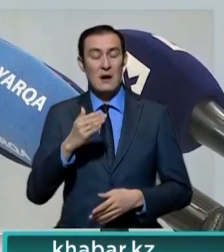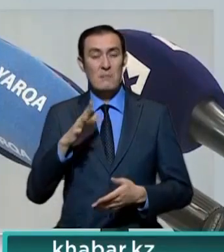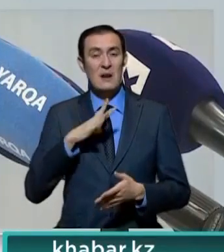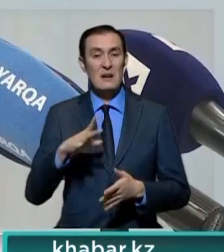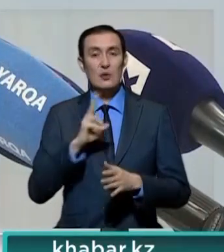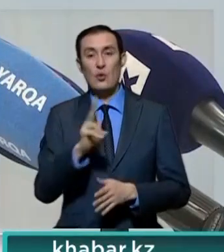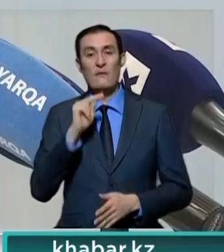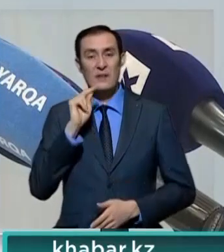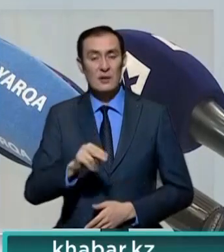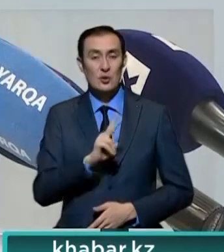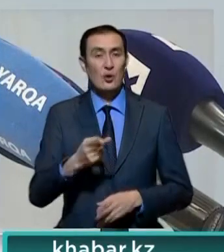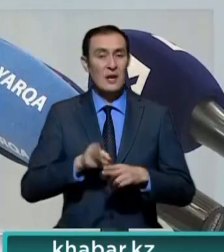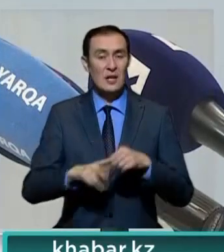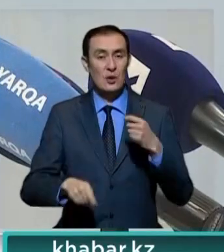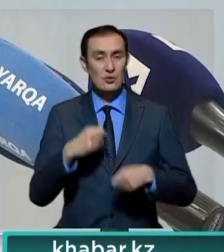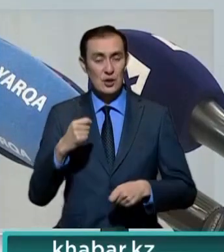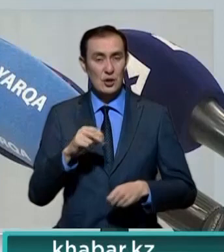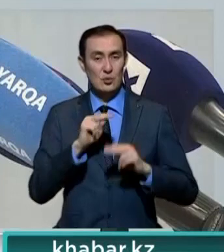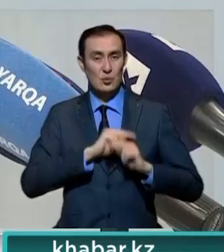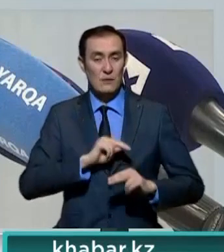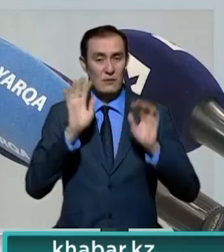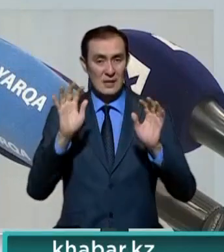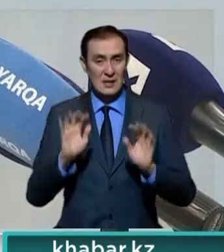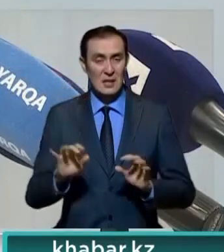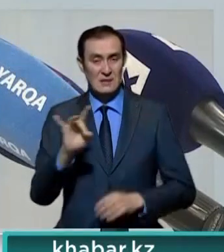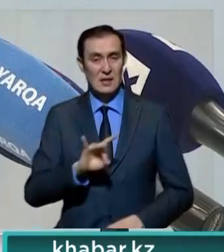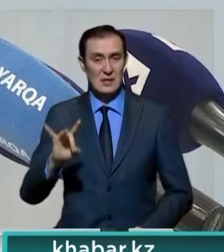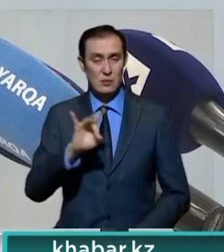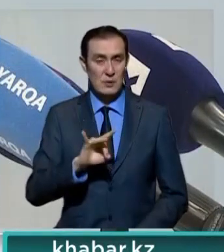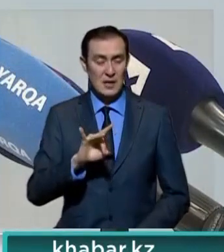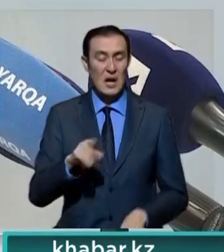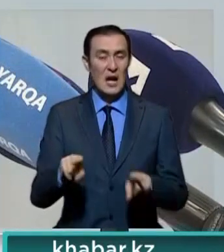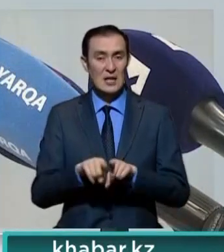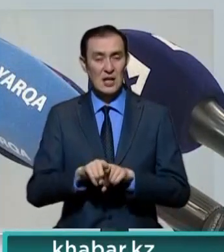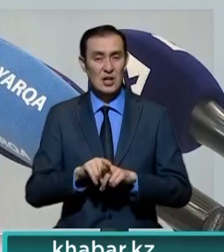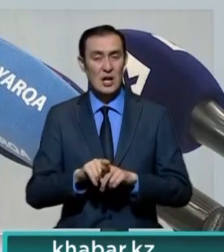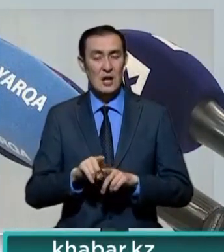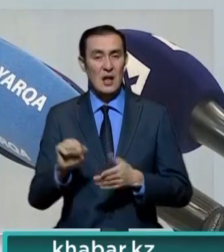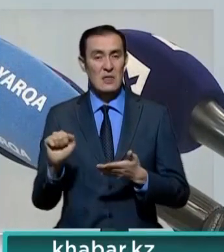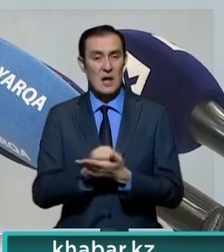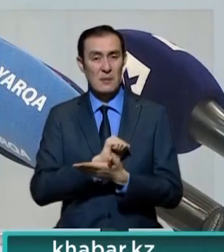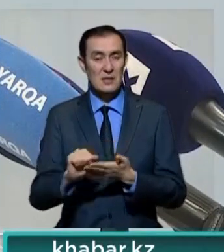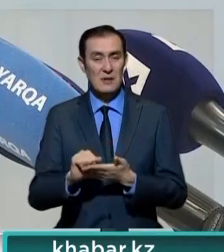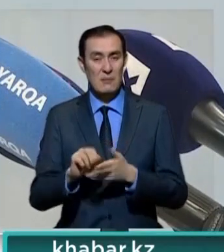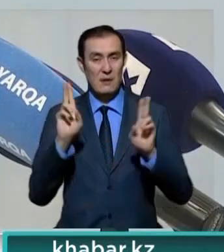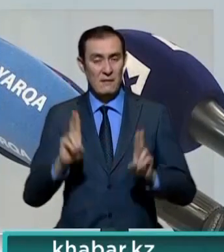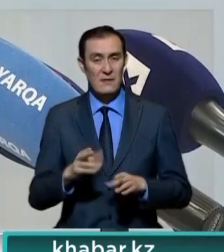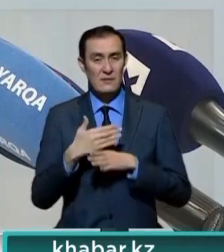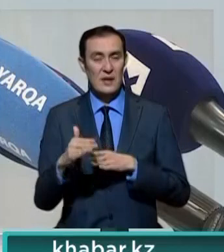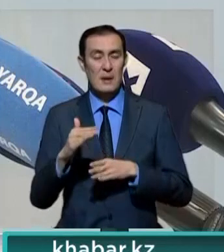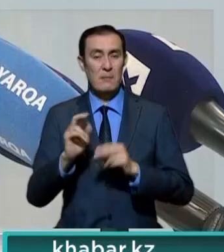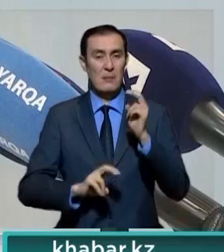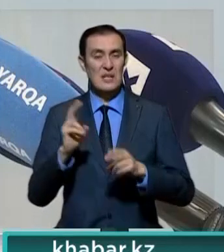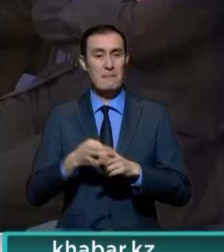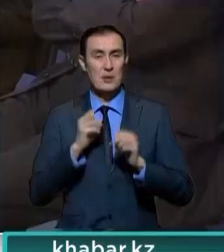лиц, допустивших нарушение трудового законодательства Республики Казахстан, а также нормативно правовых актов в области